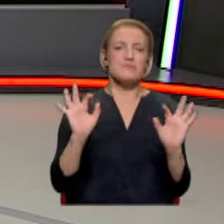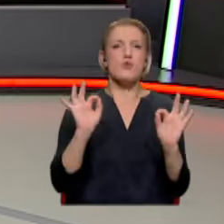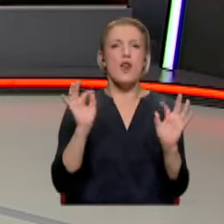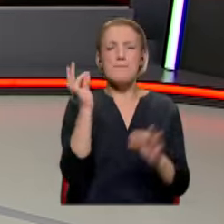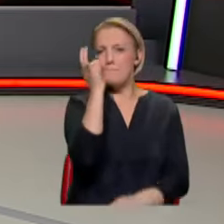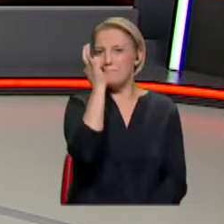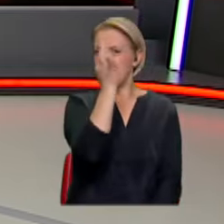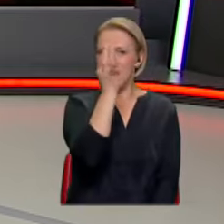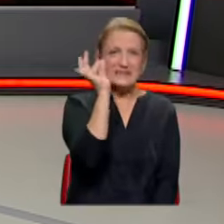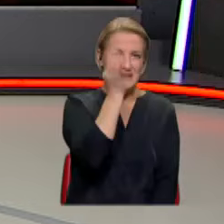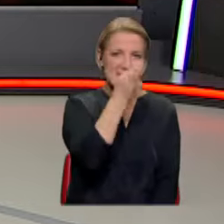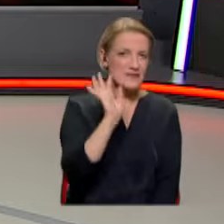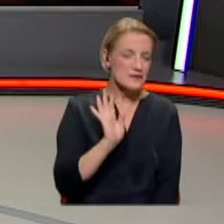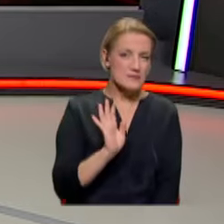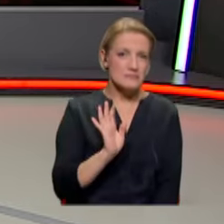kadar